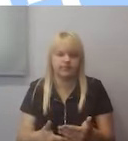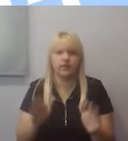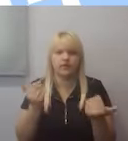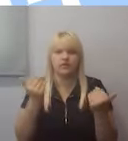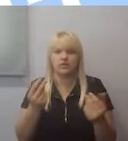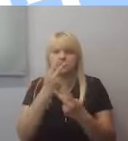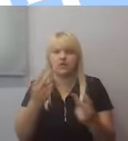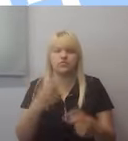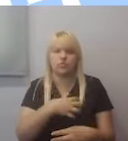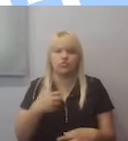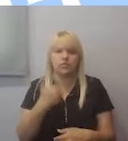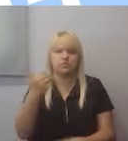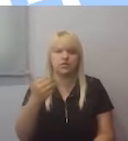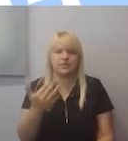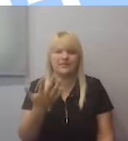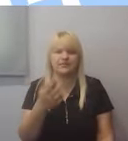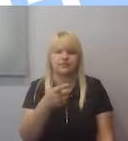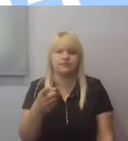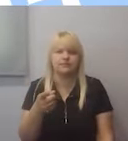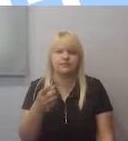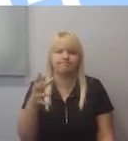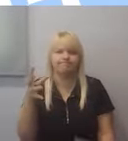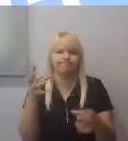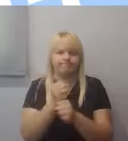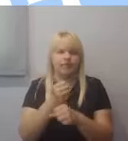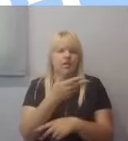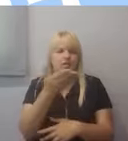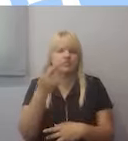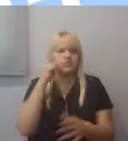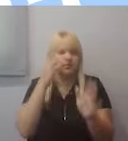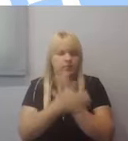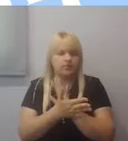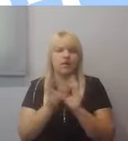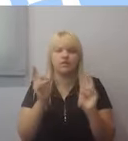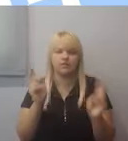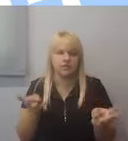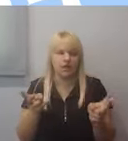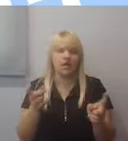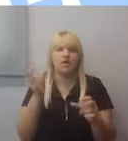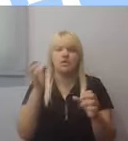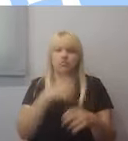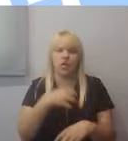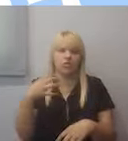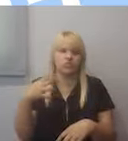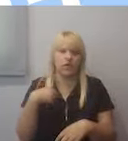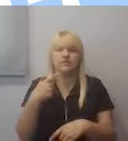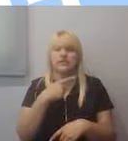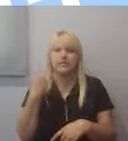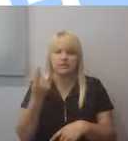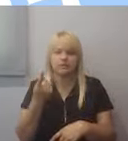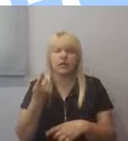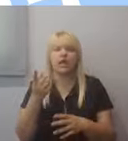pieder no viņām ja tā kā jūs saprotiet kad nu pašvaldība gribēdam ja nevarēs kā